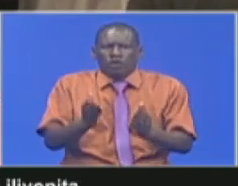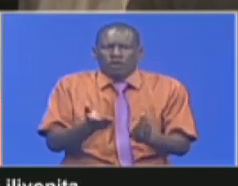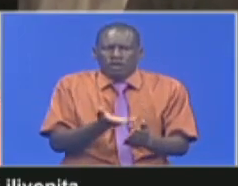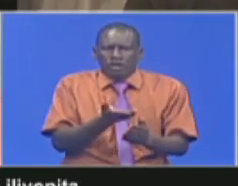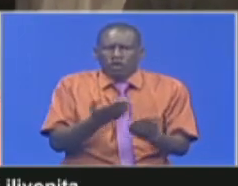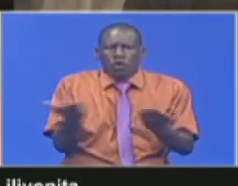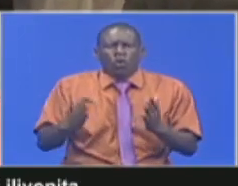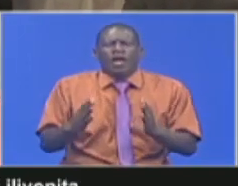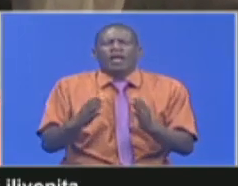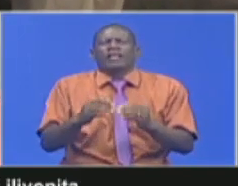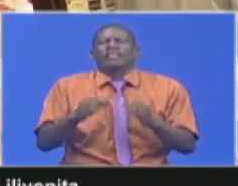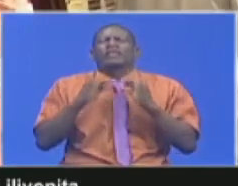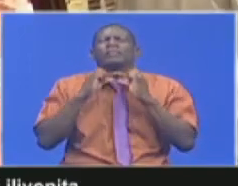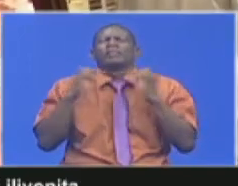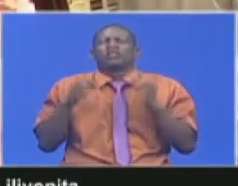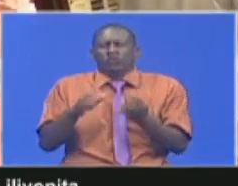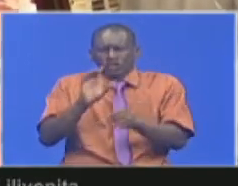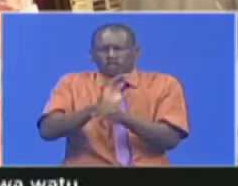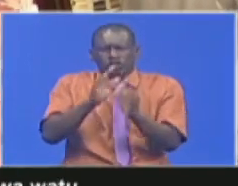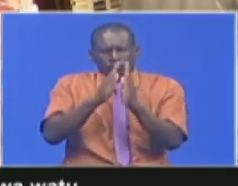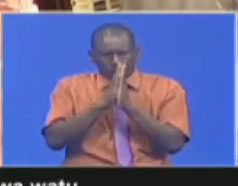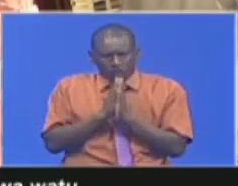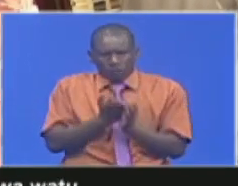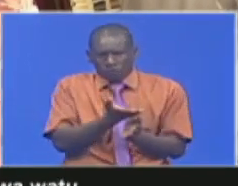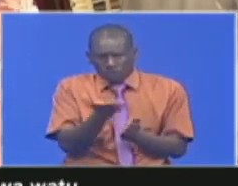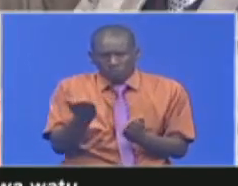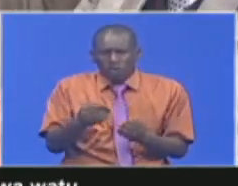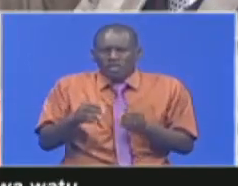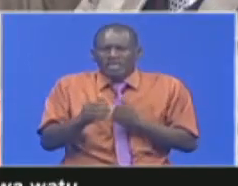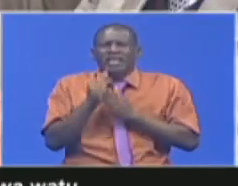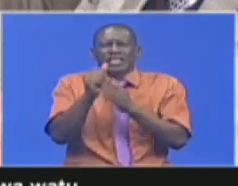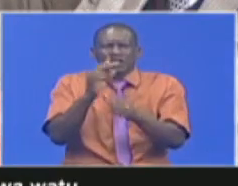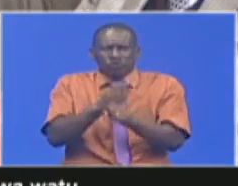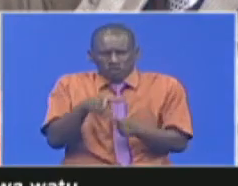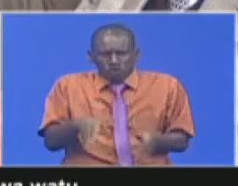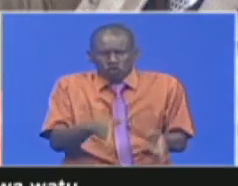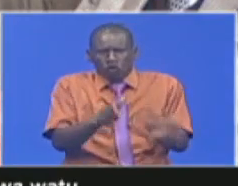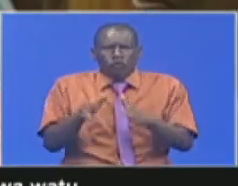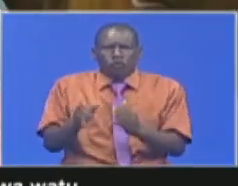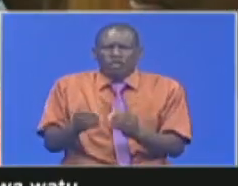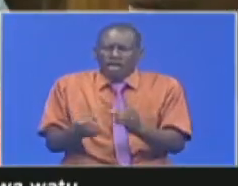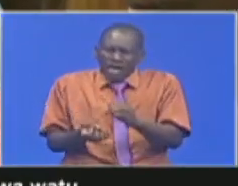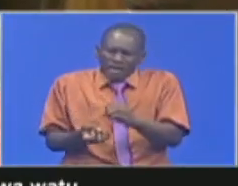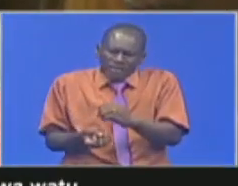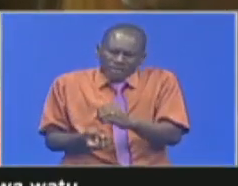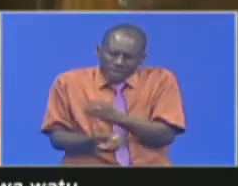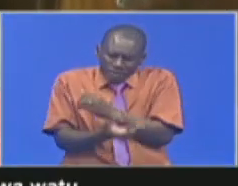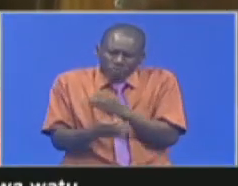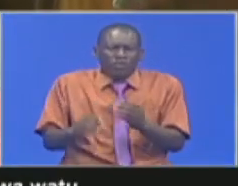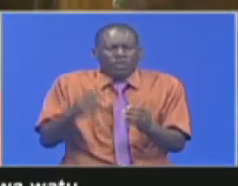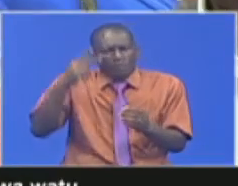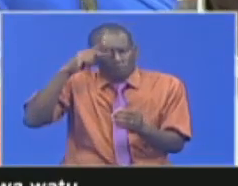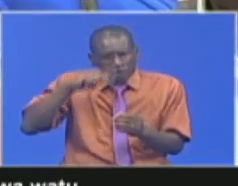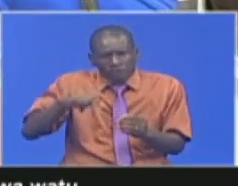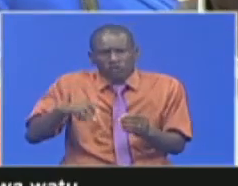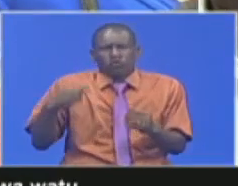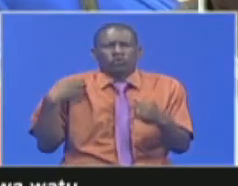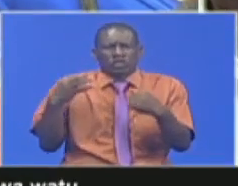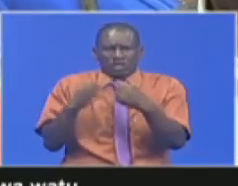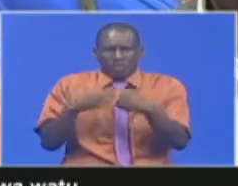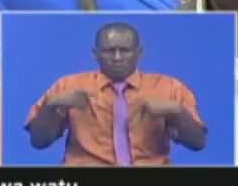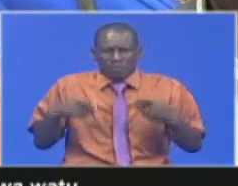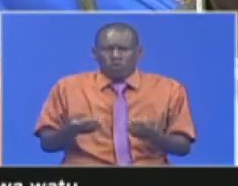na kasisi wa kanisa hilo. Viongozi hao walichukua fursa hiyo na kunadi sera zao kwa wakazi wa Kibra. And we need to show the